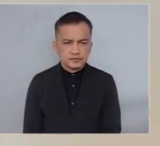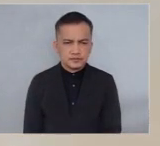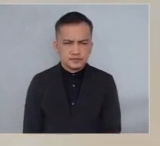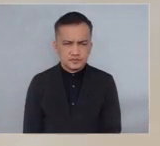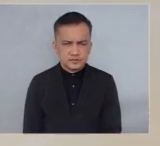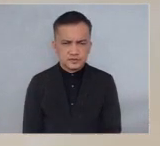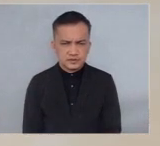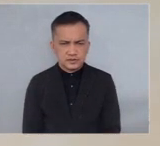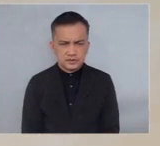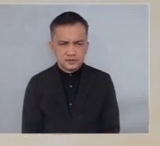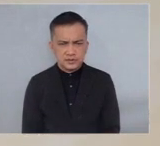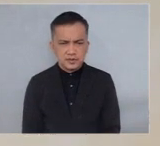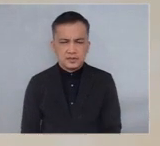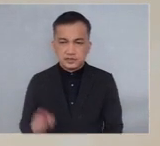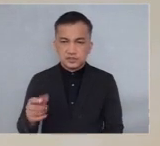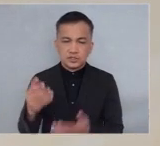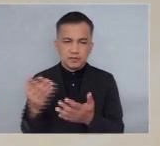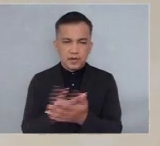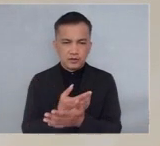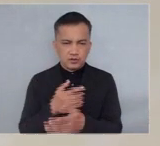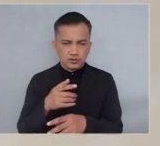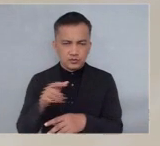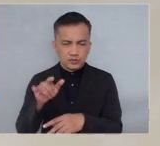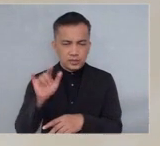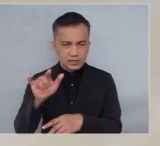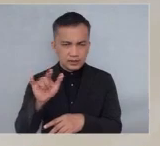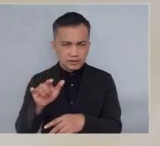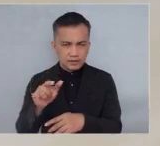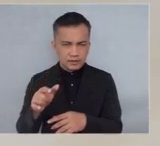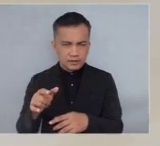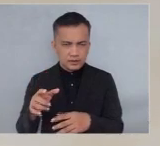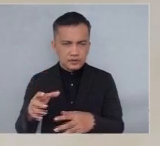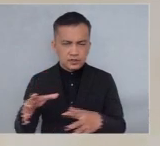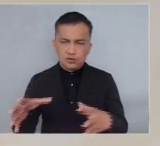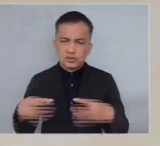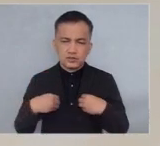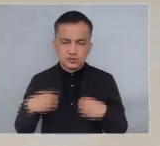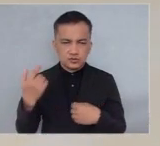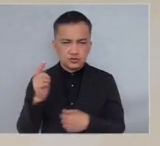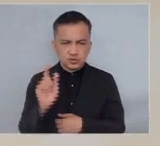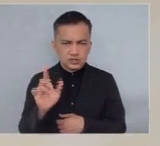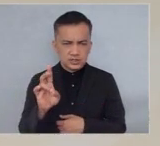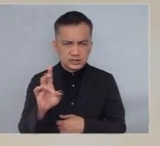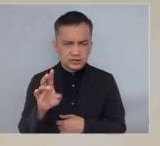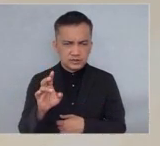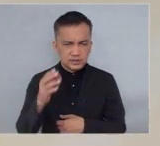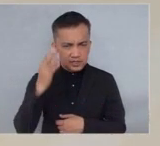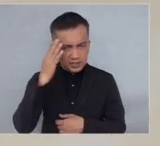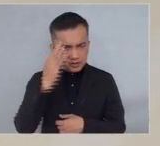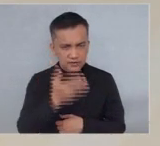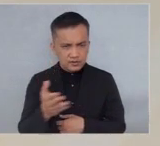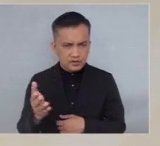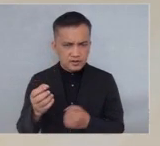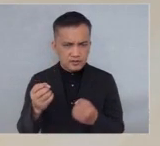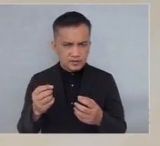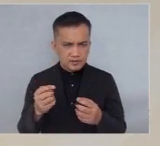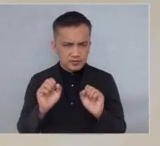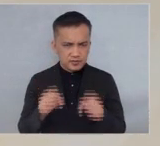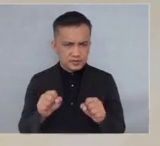aircraft. We had it in 2017. So, alam niyo po, marami pong